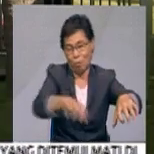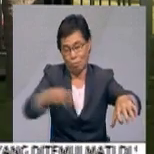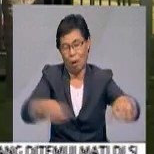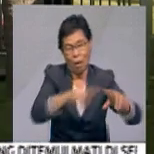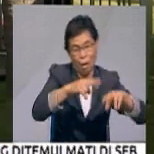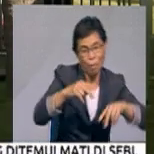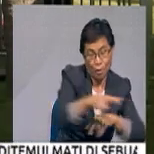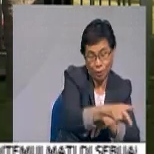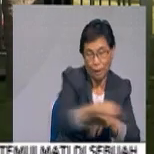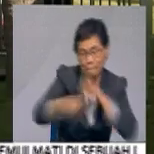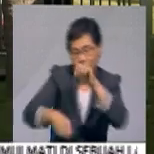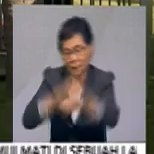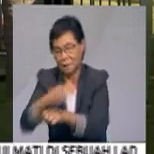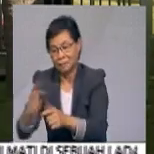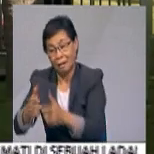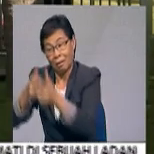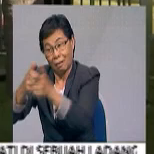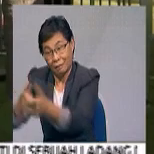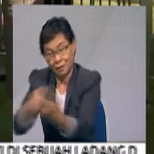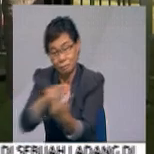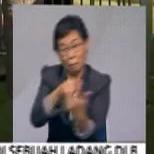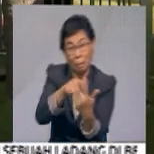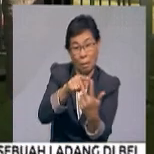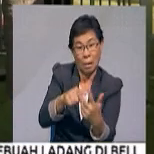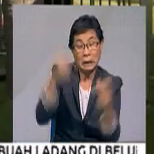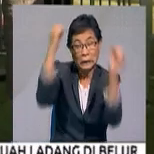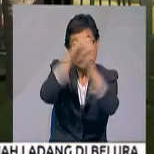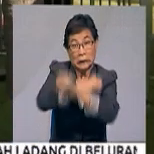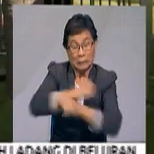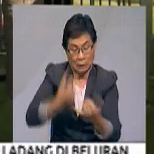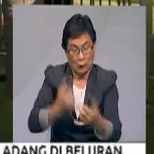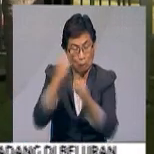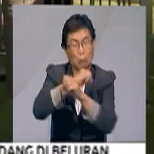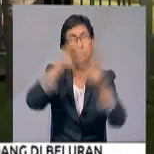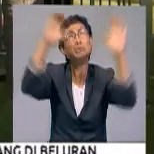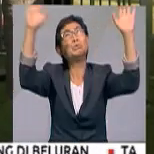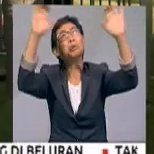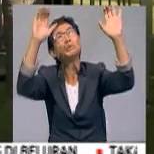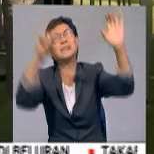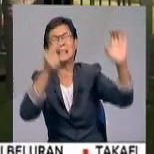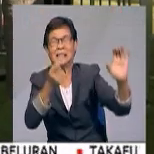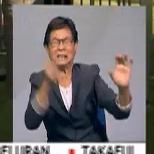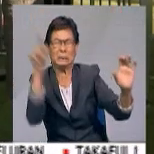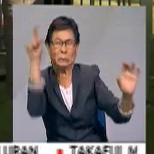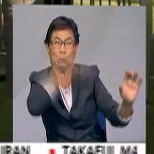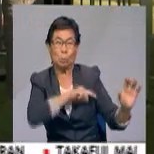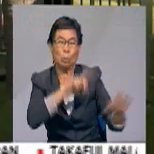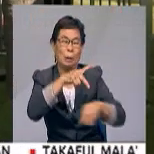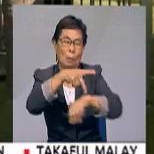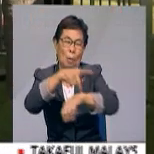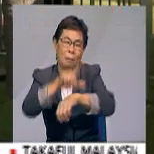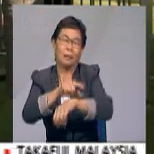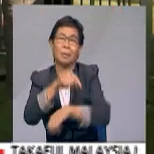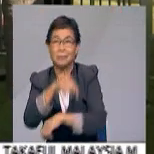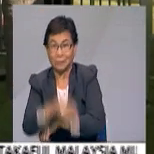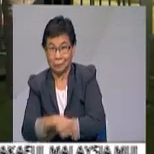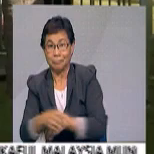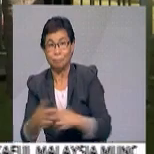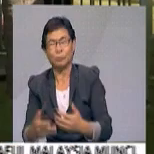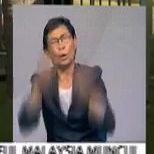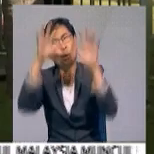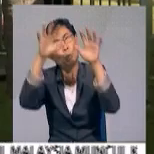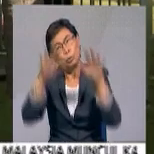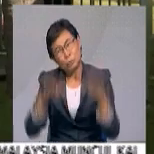berbasikal dan berlari. Apa yang menjadi cabaran pada tahun ini ialah cuaca yang sedikit ekstrim di Pulau Legenda ini.